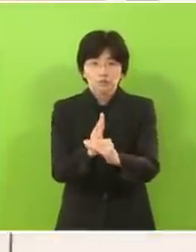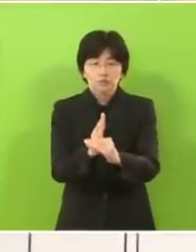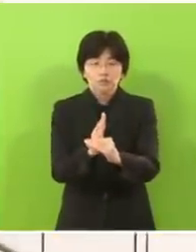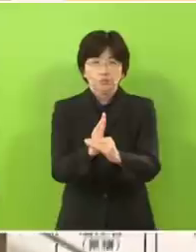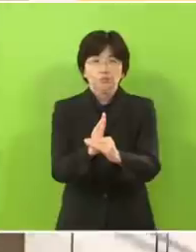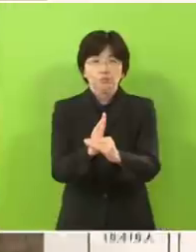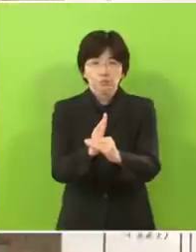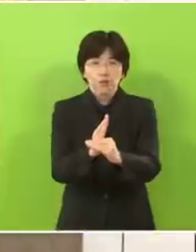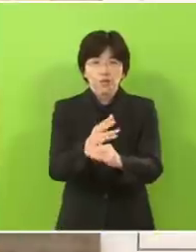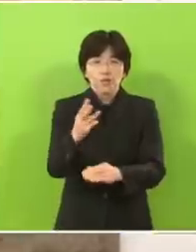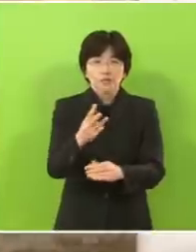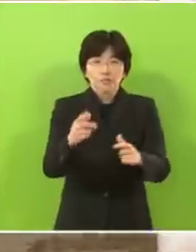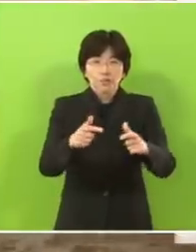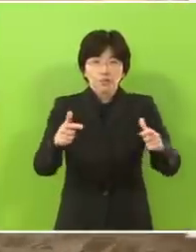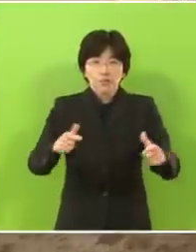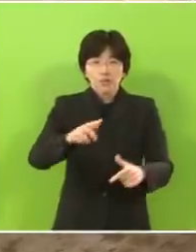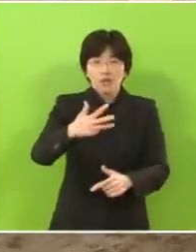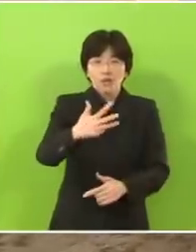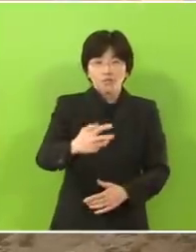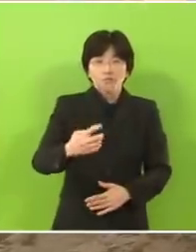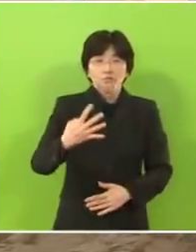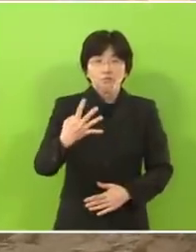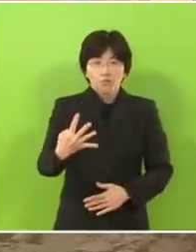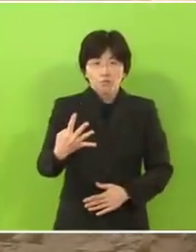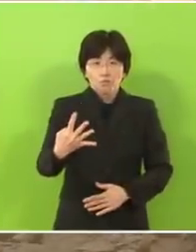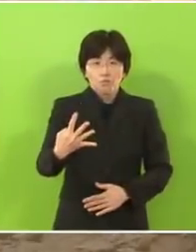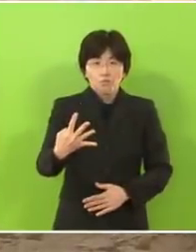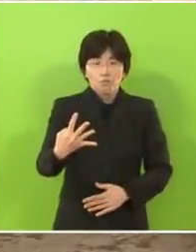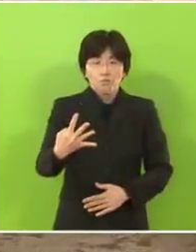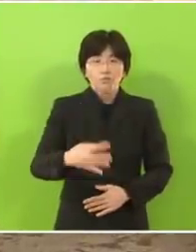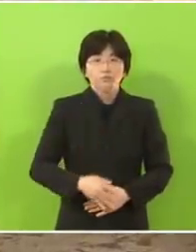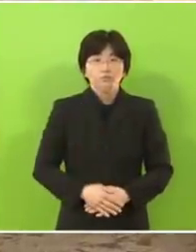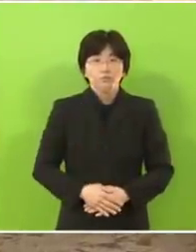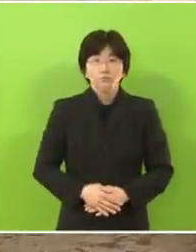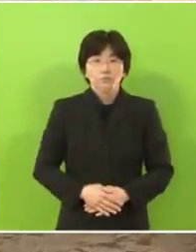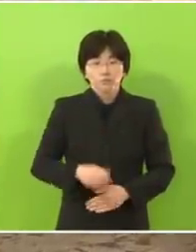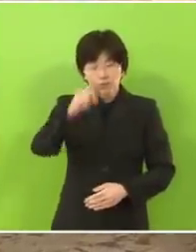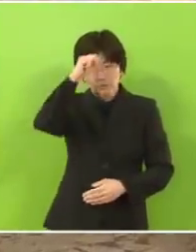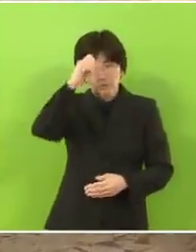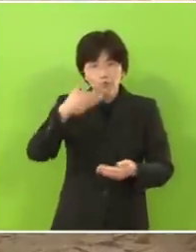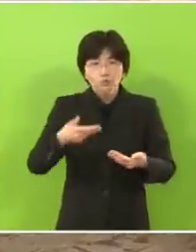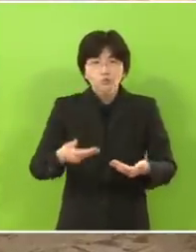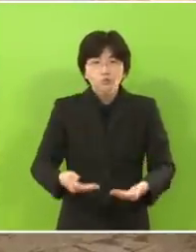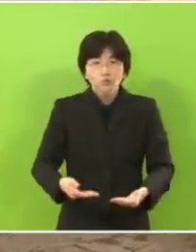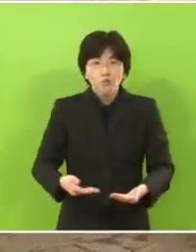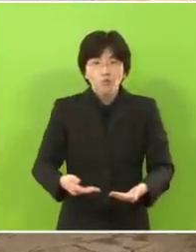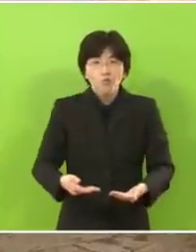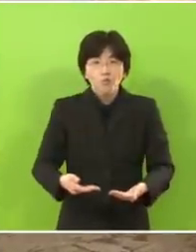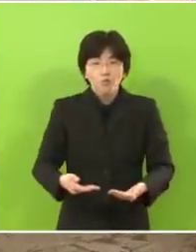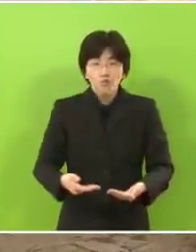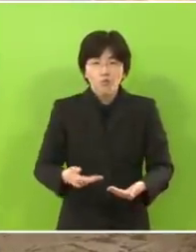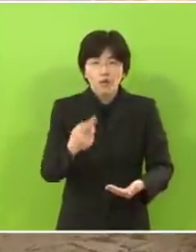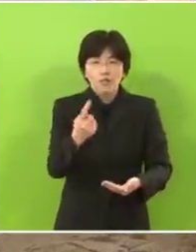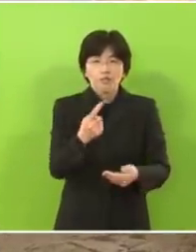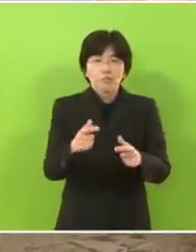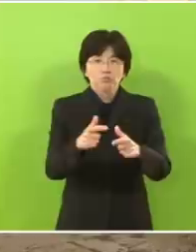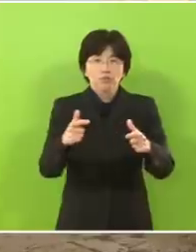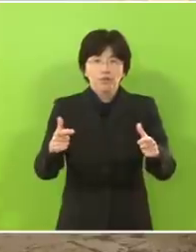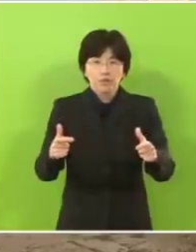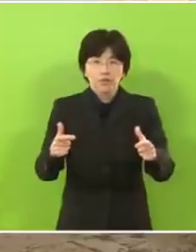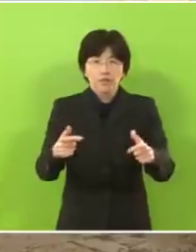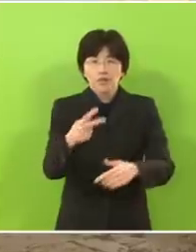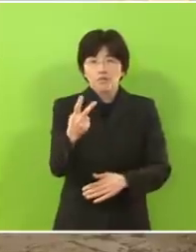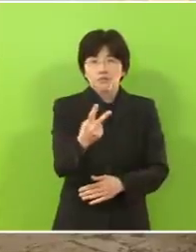出入りあって3名増えて84名でございます重症の方は1名増えて